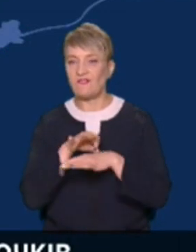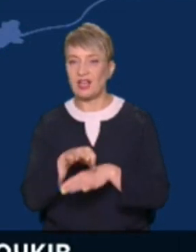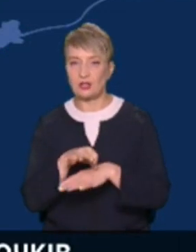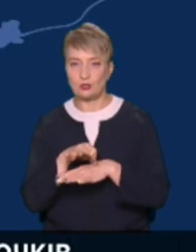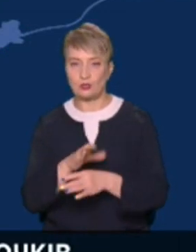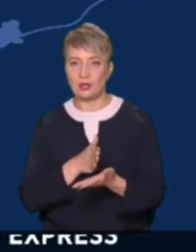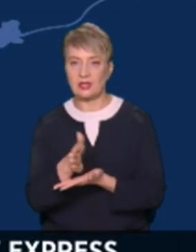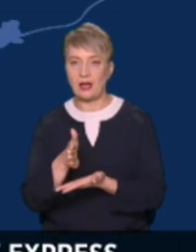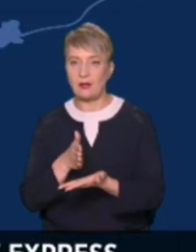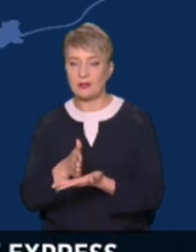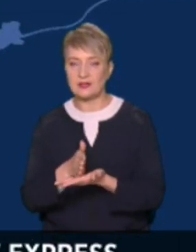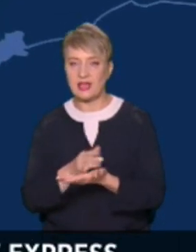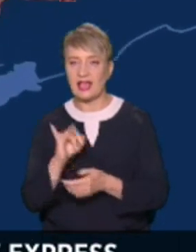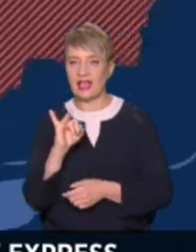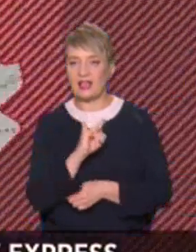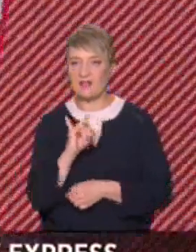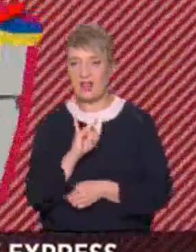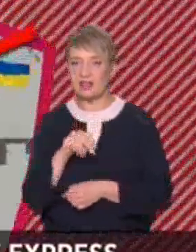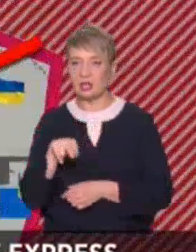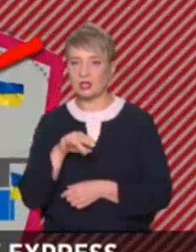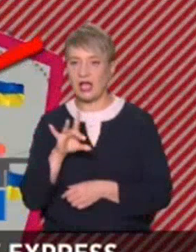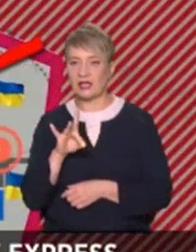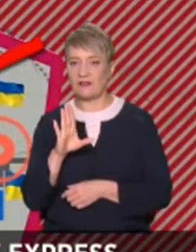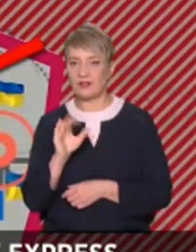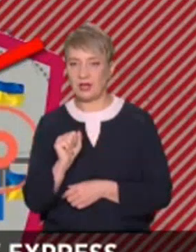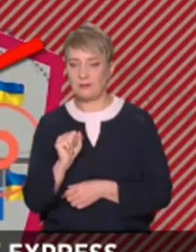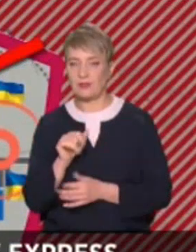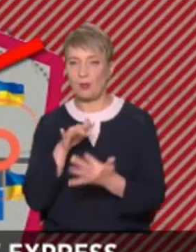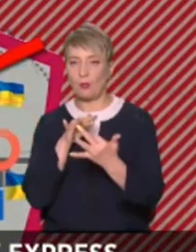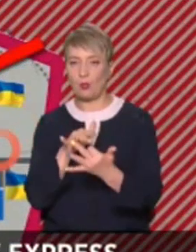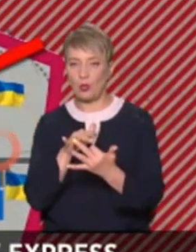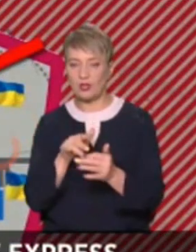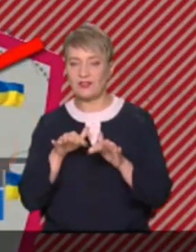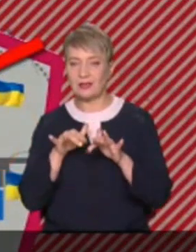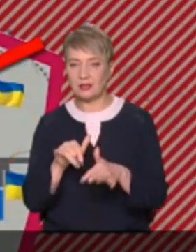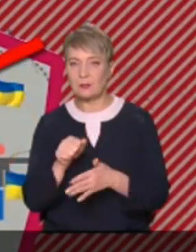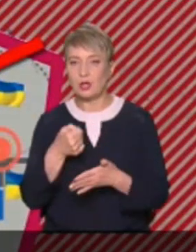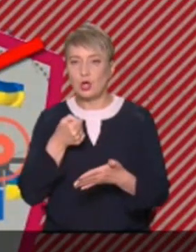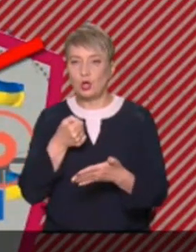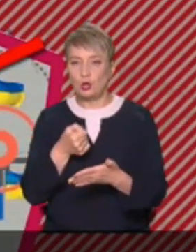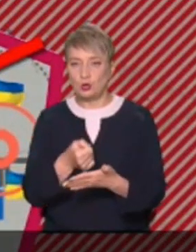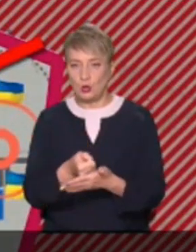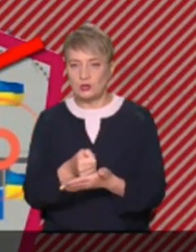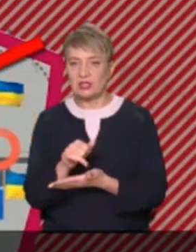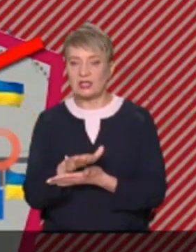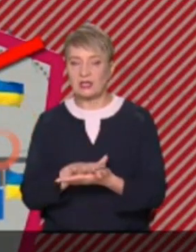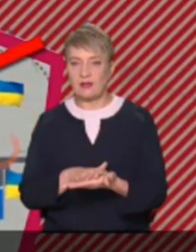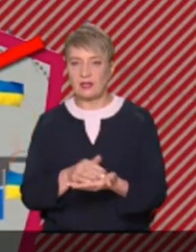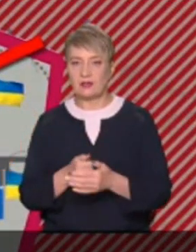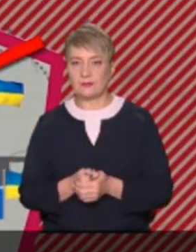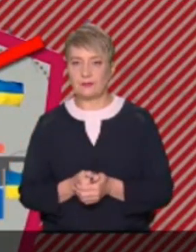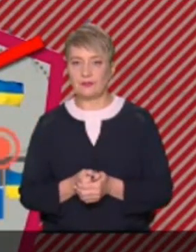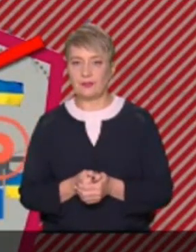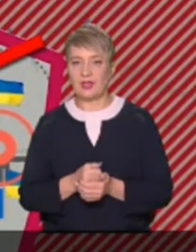напрямку Івано-Дар'ївки. Бойові дії тривають і досі, про це повідомляють у Генеральному штабі. Загалом у напрямку